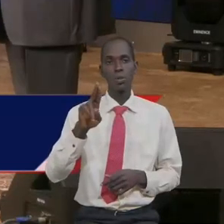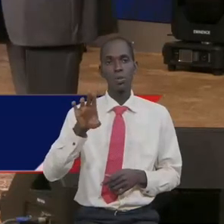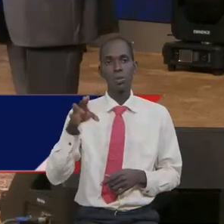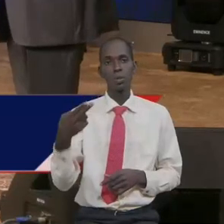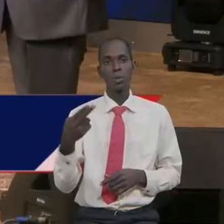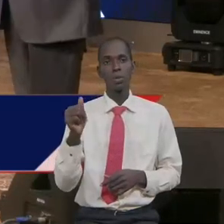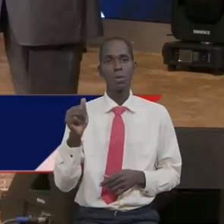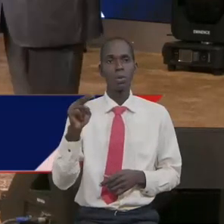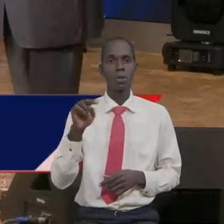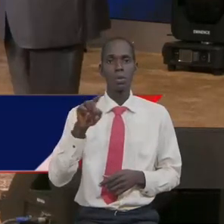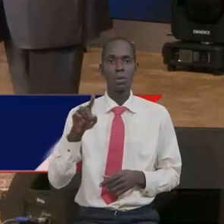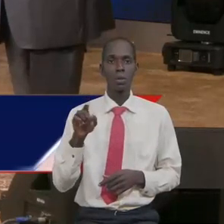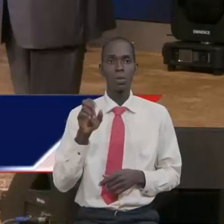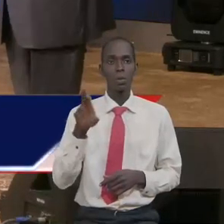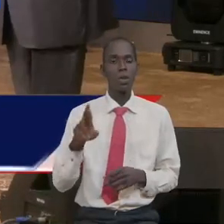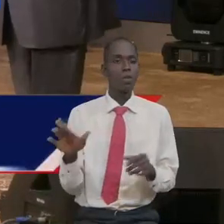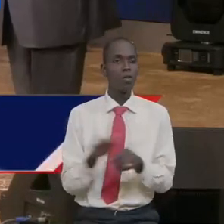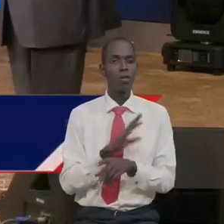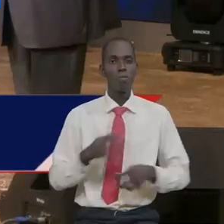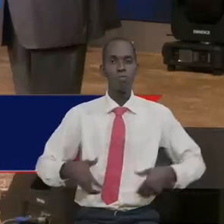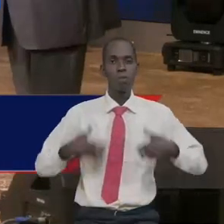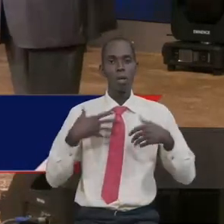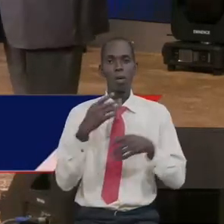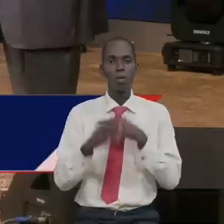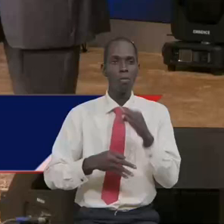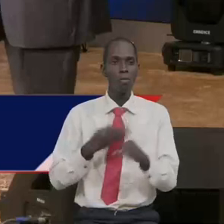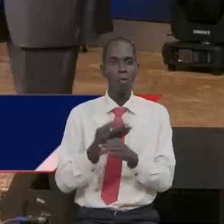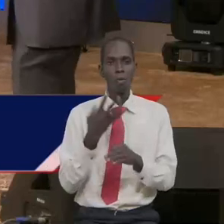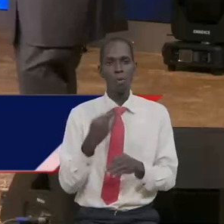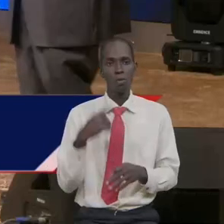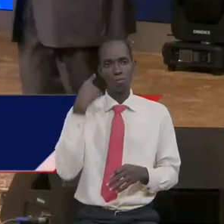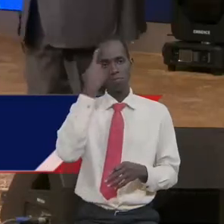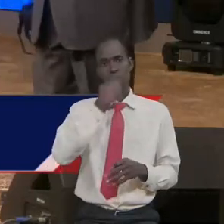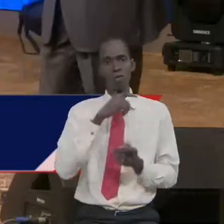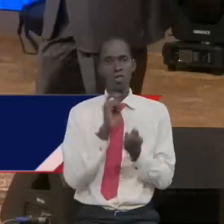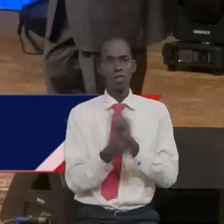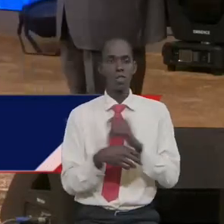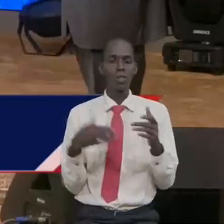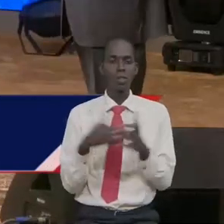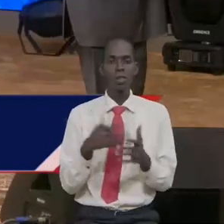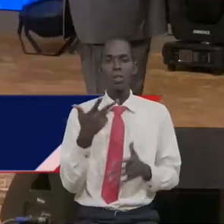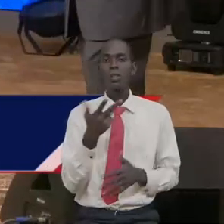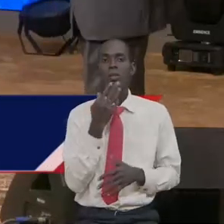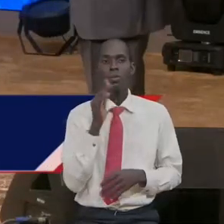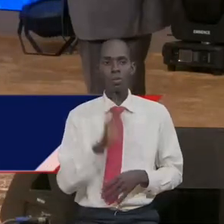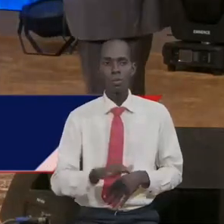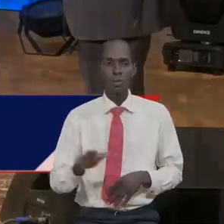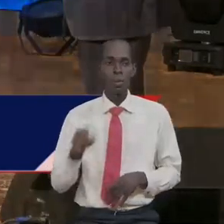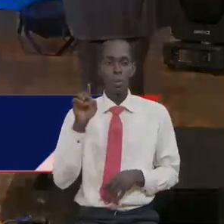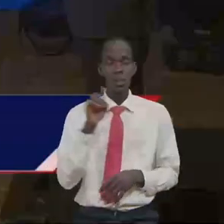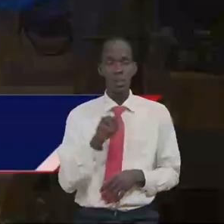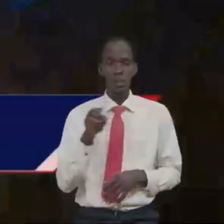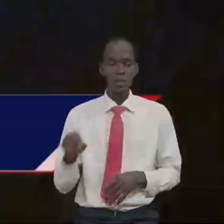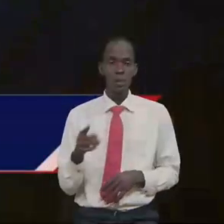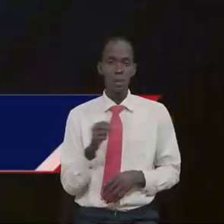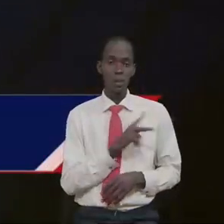Sur quoi Nebuchadnezzar fut rempli de fureur et il changea de visage en tournant